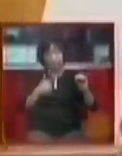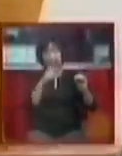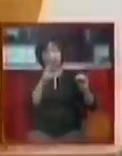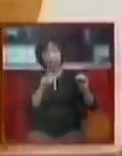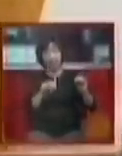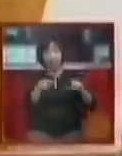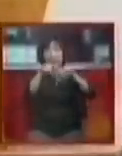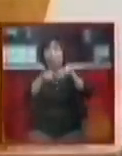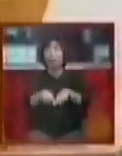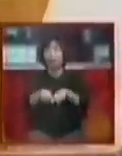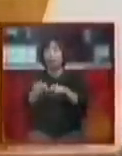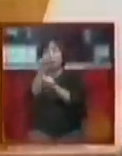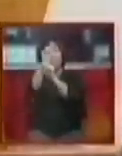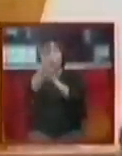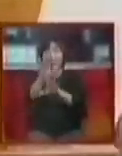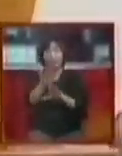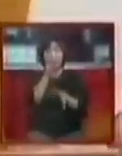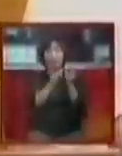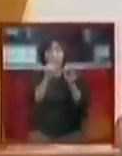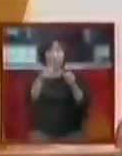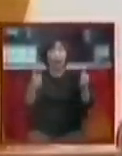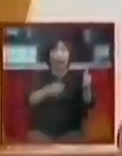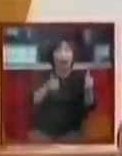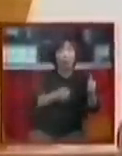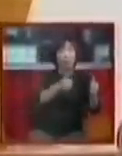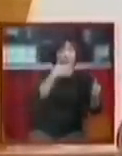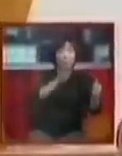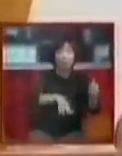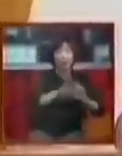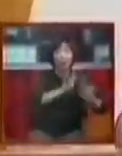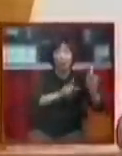sa anting-anting, habang tumutugis na masasamang loob.